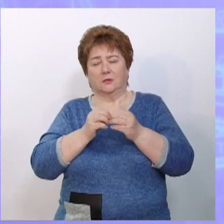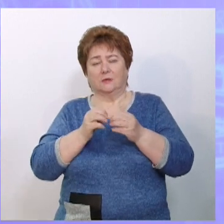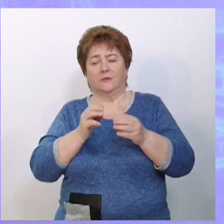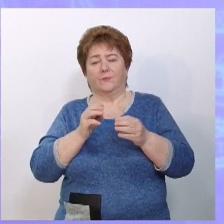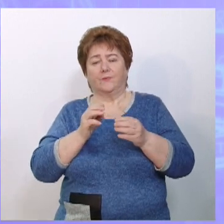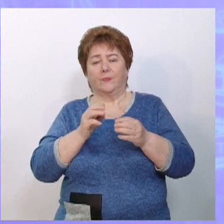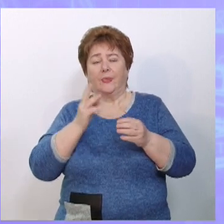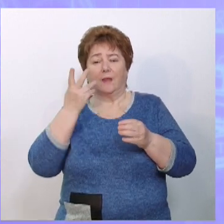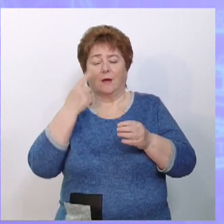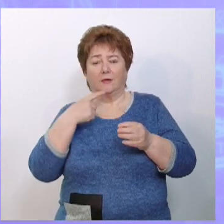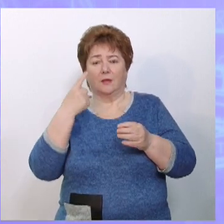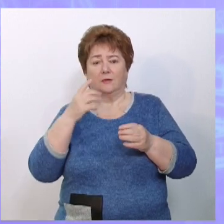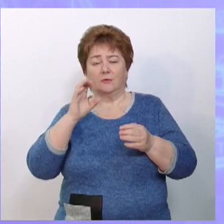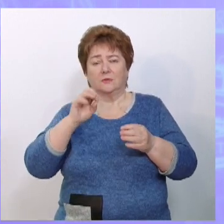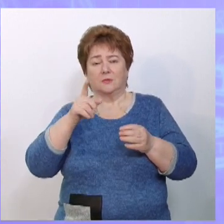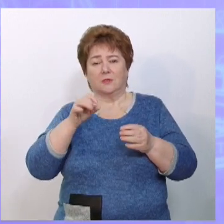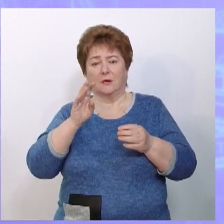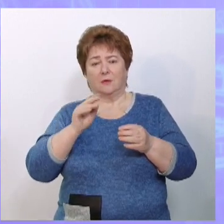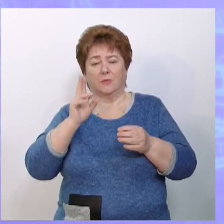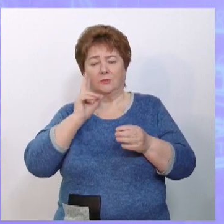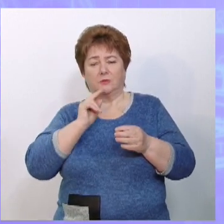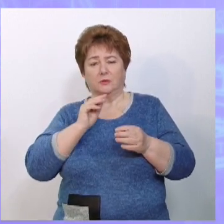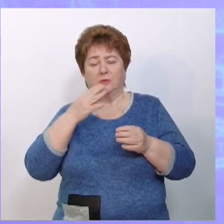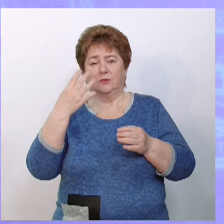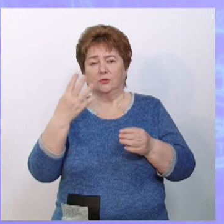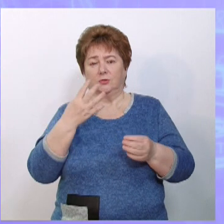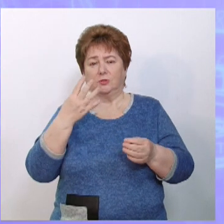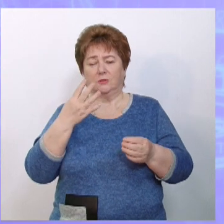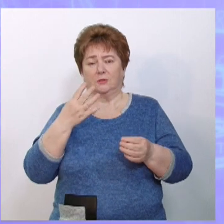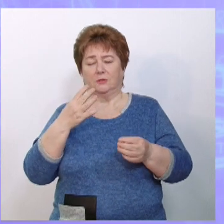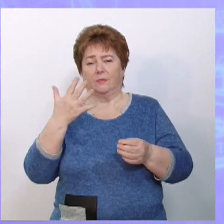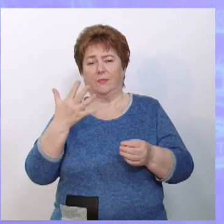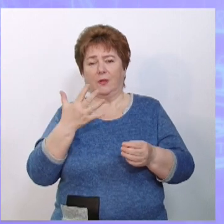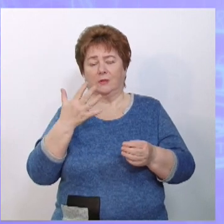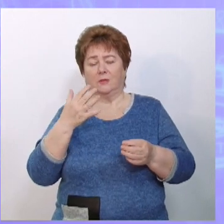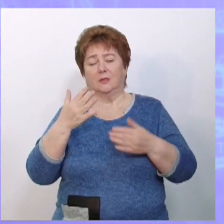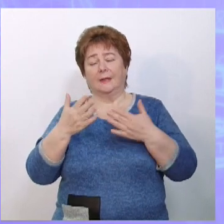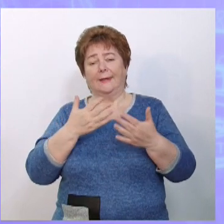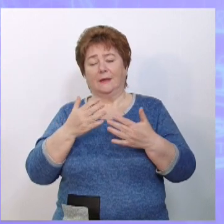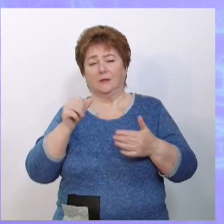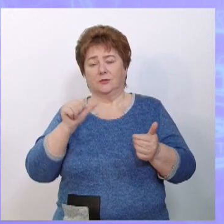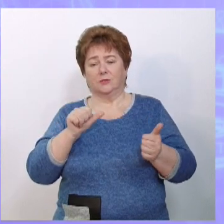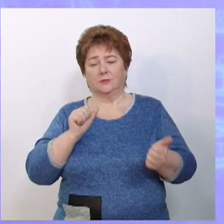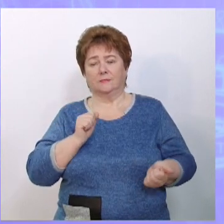когда одно из слагаемых число 4, 5 или